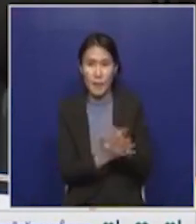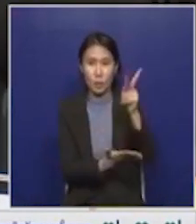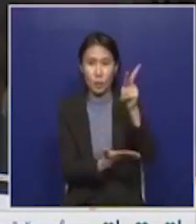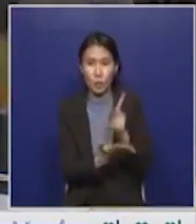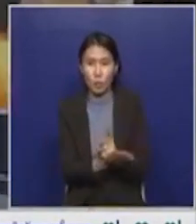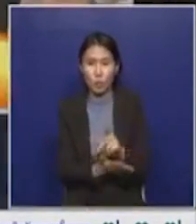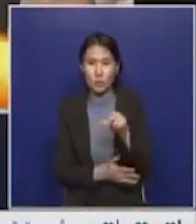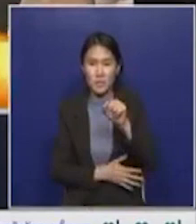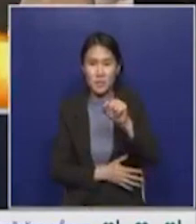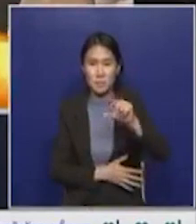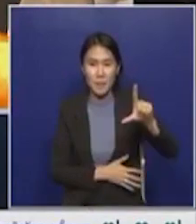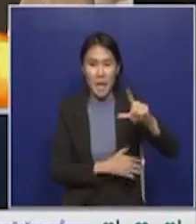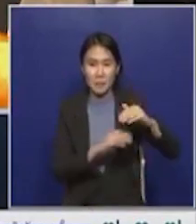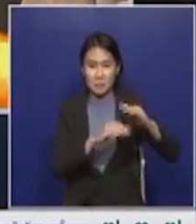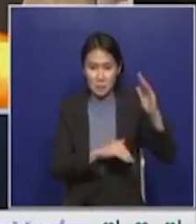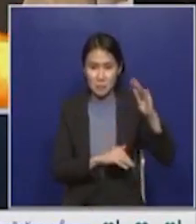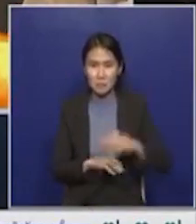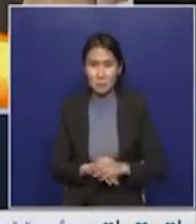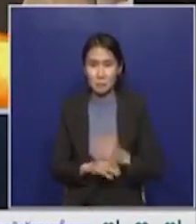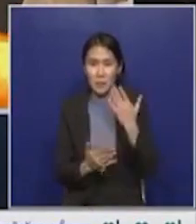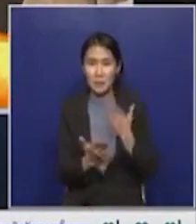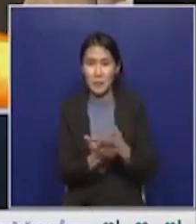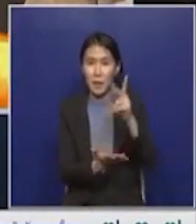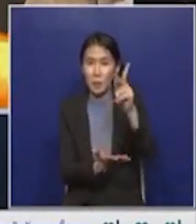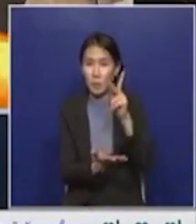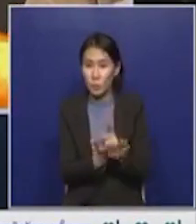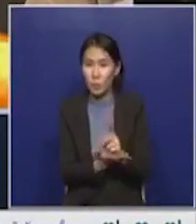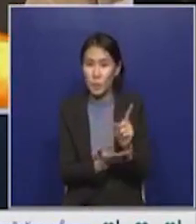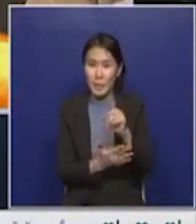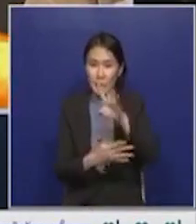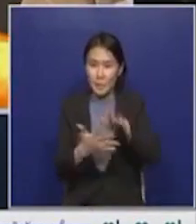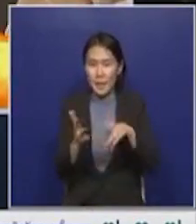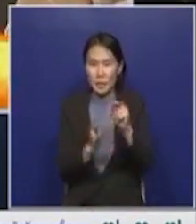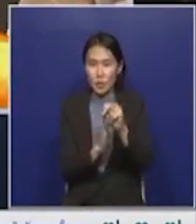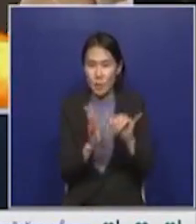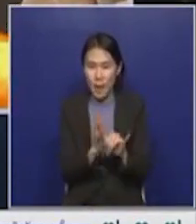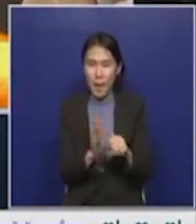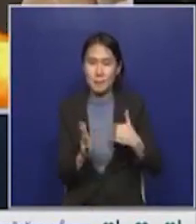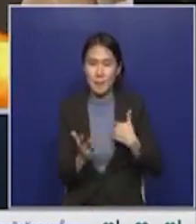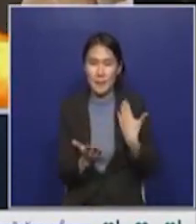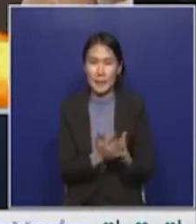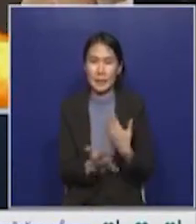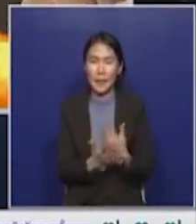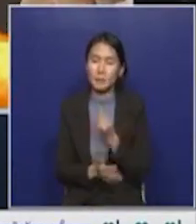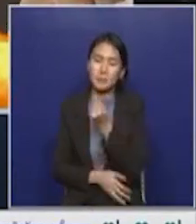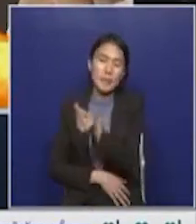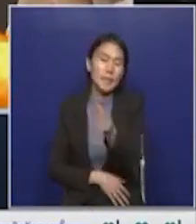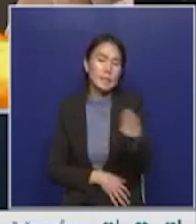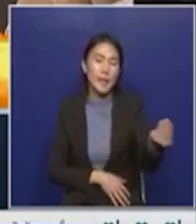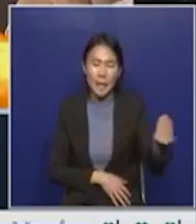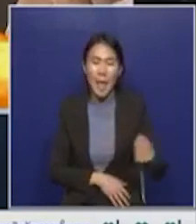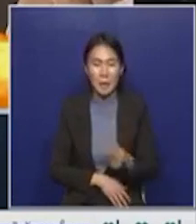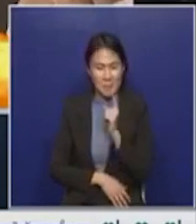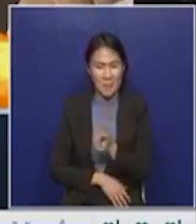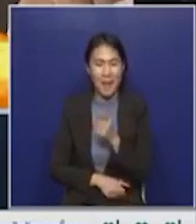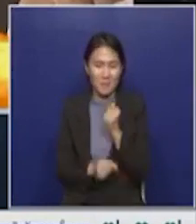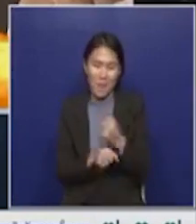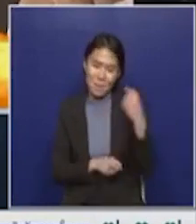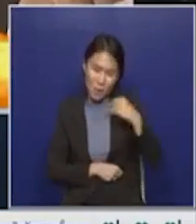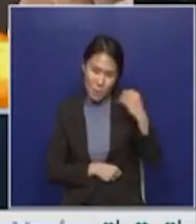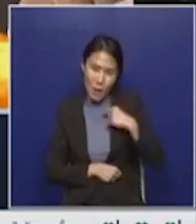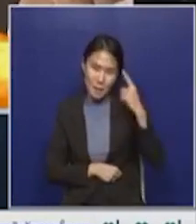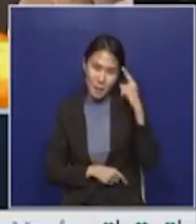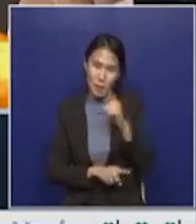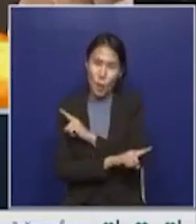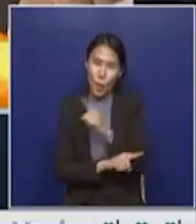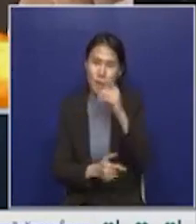ไปไม่น้อยกว่า 20ล้านการกู้ยืมเงินเป็นเอาไว้หลักการแจกเงินเป็นเบี้ยไว้ประจำและการหา